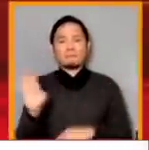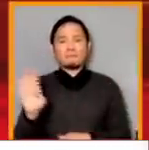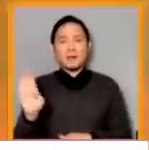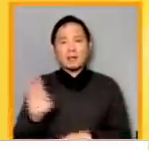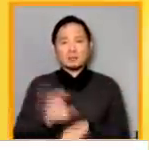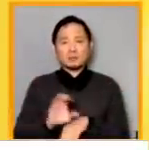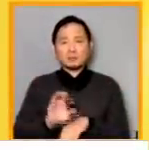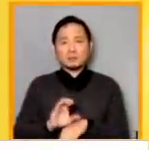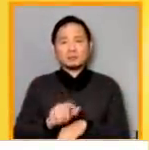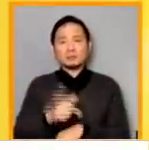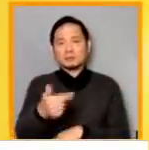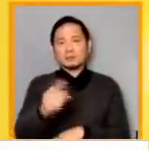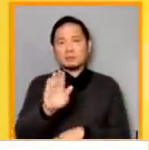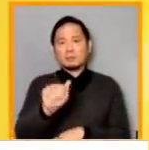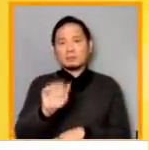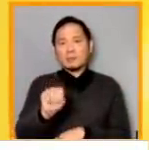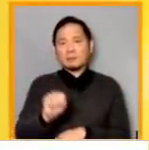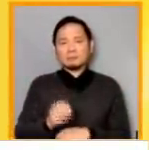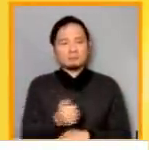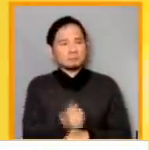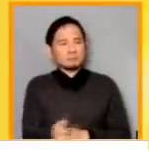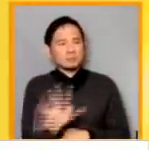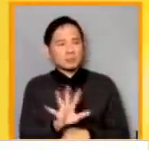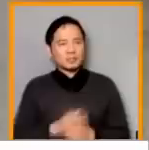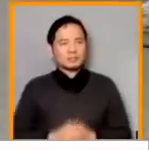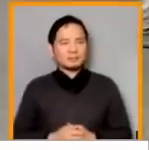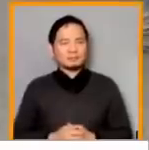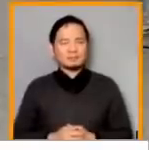Alegre. Bam, good morning!